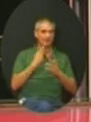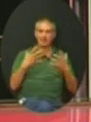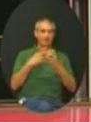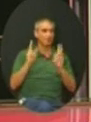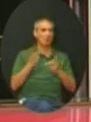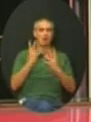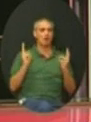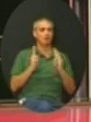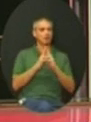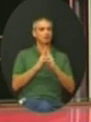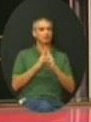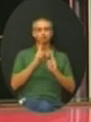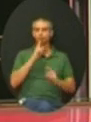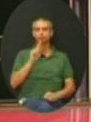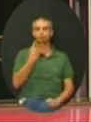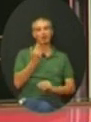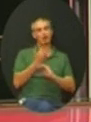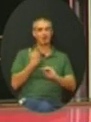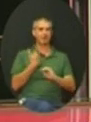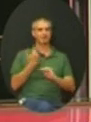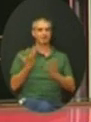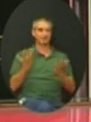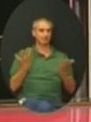יכול להתכנס שעה לפני